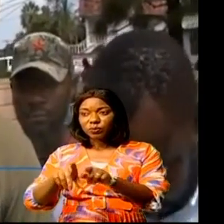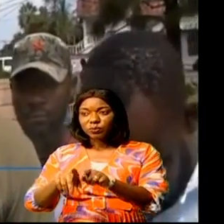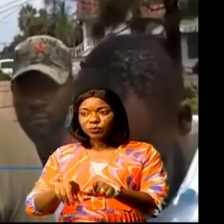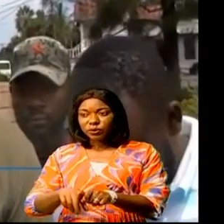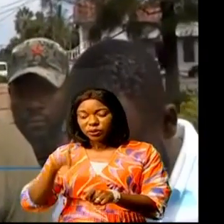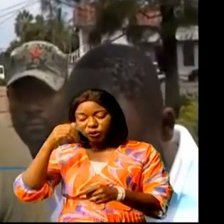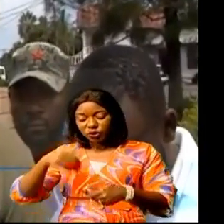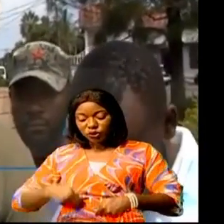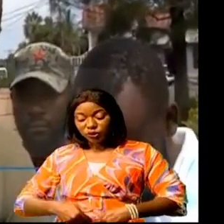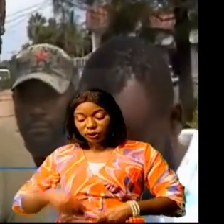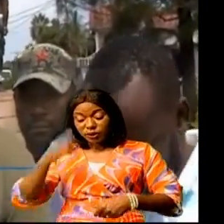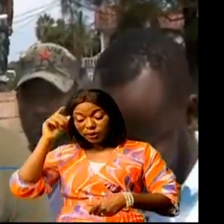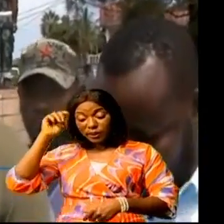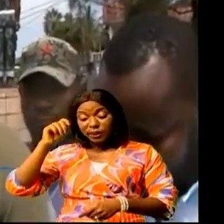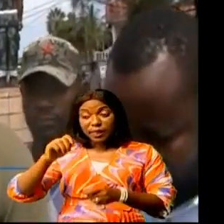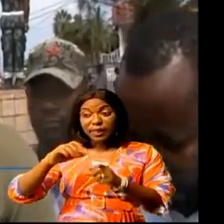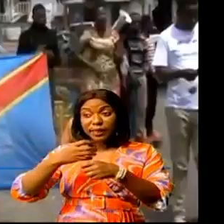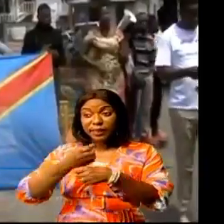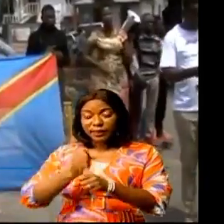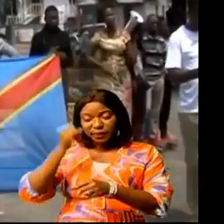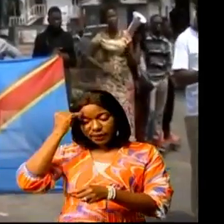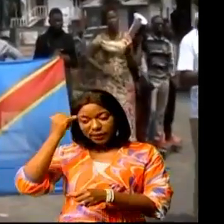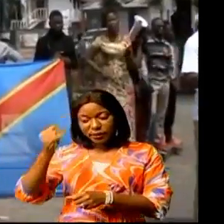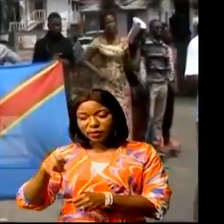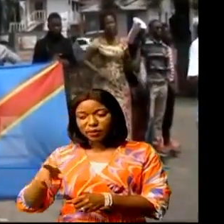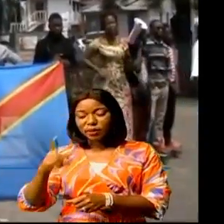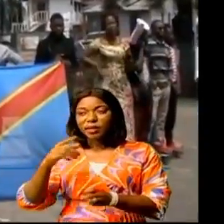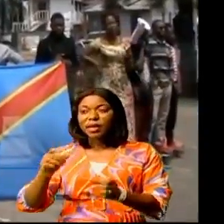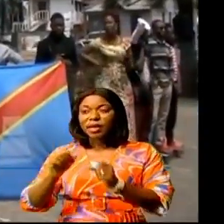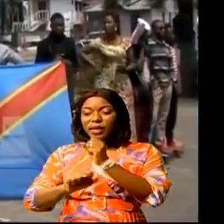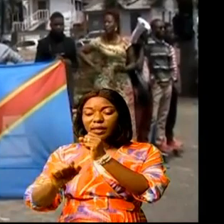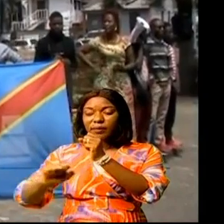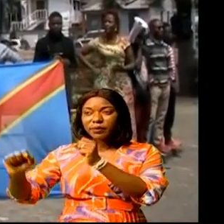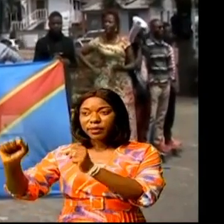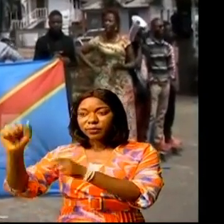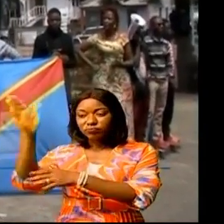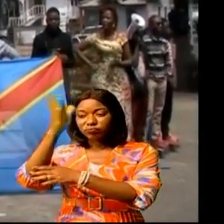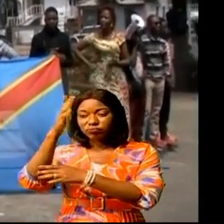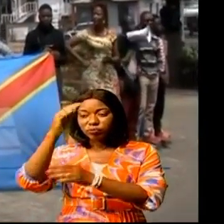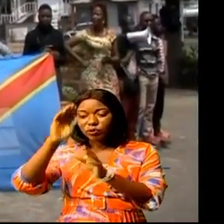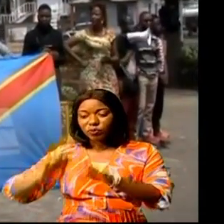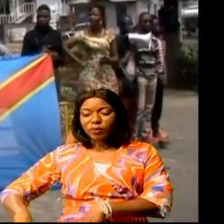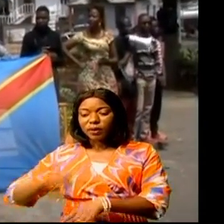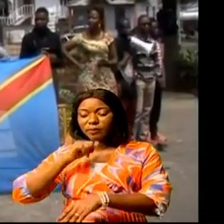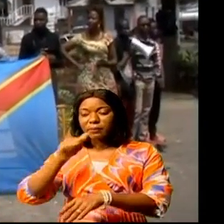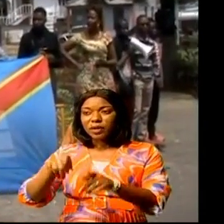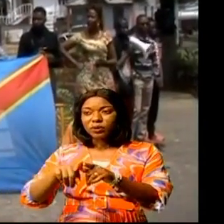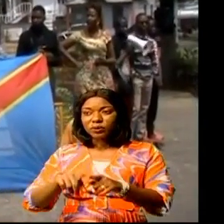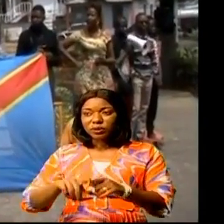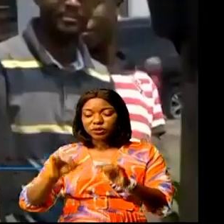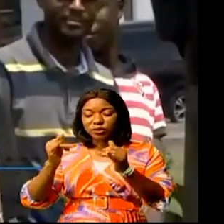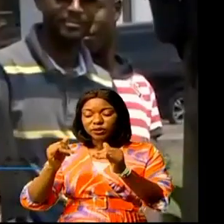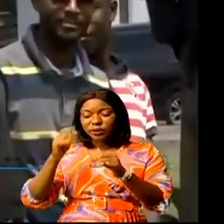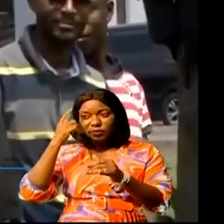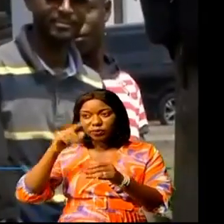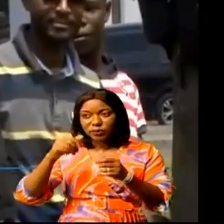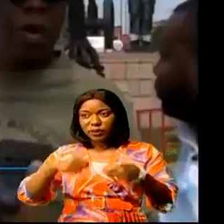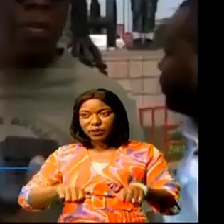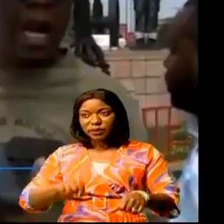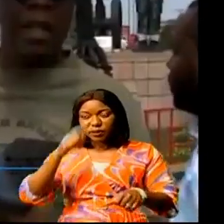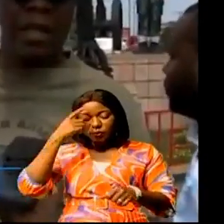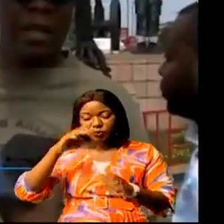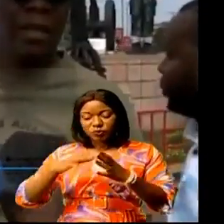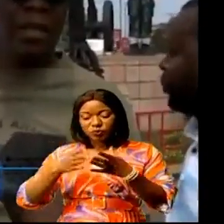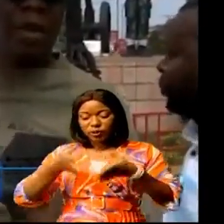des jeunes initiateurs de l'action inscrite dans la campagne Bendela Ekoyate, souligne que ce geste reste patriotique.